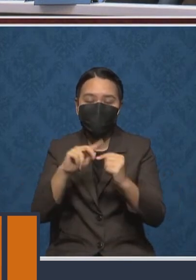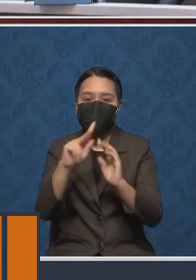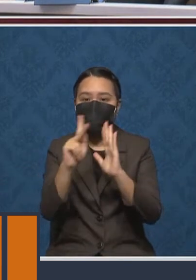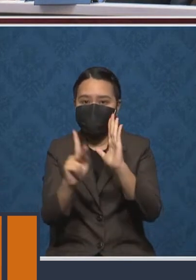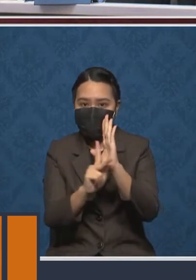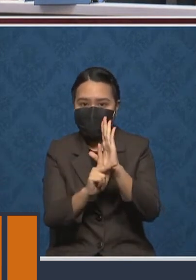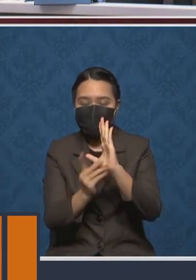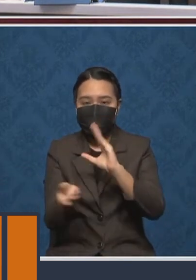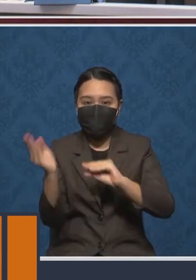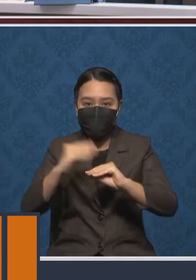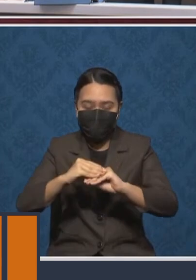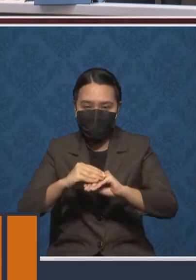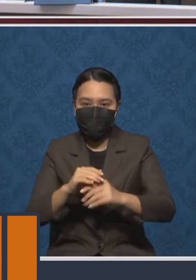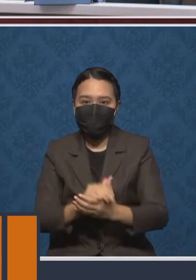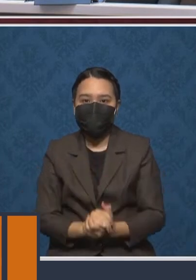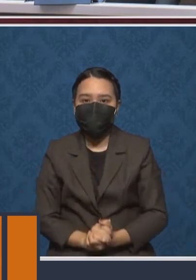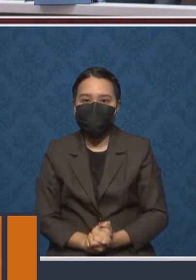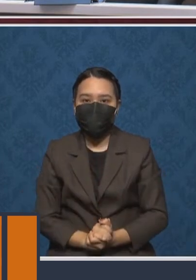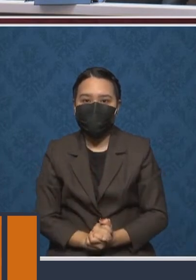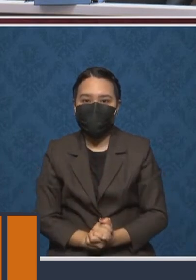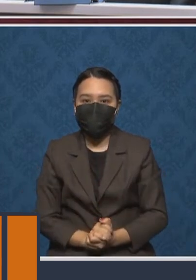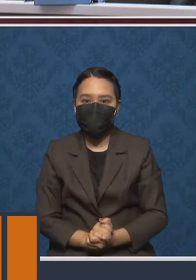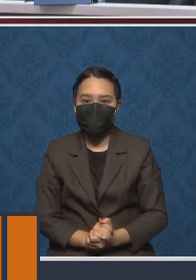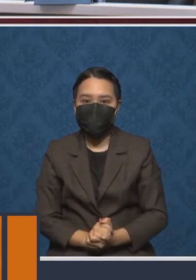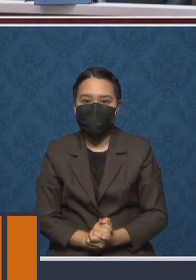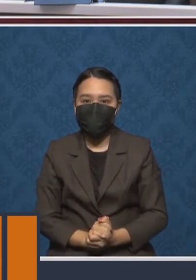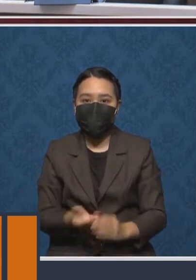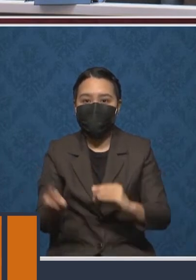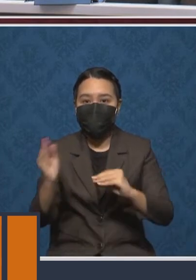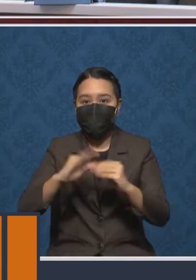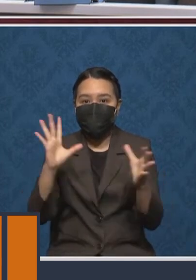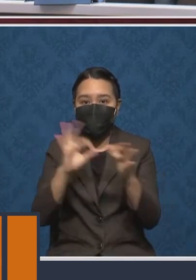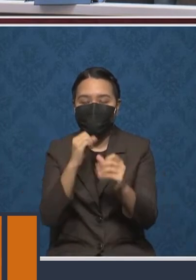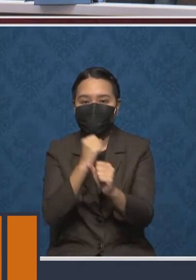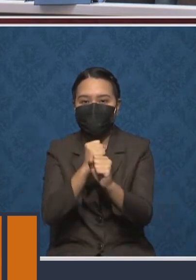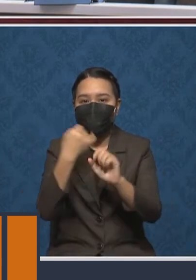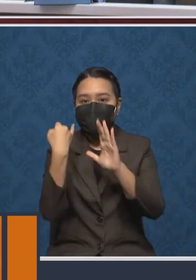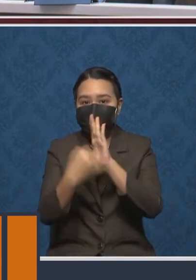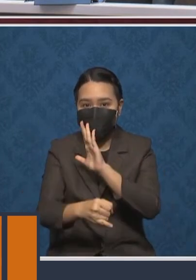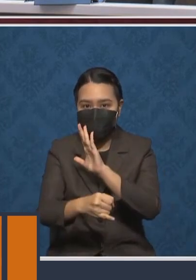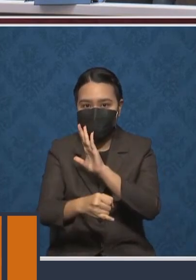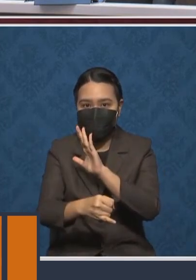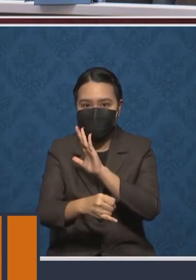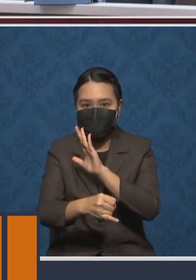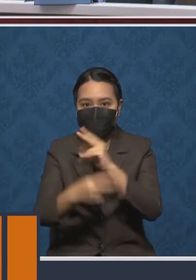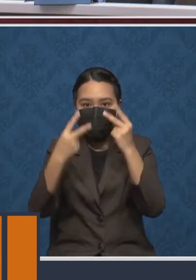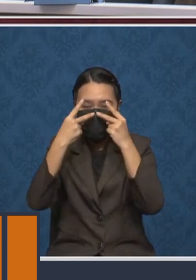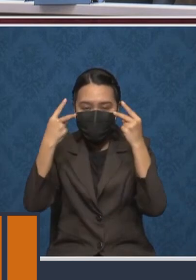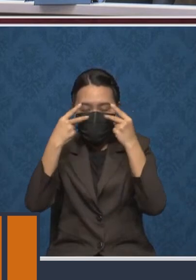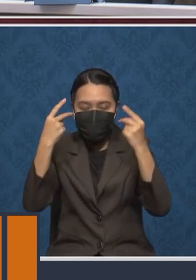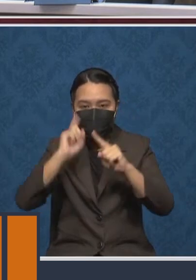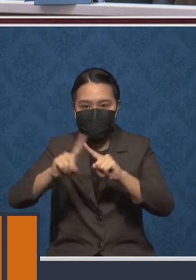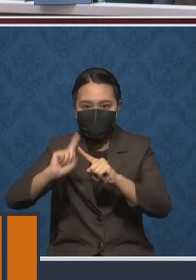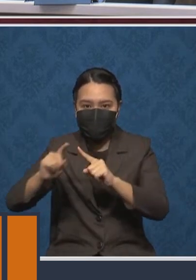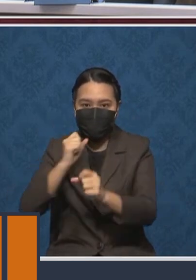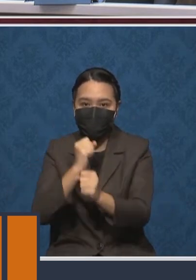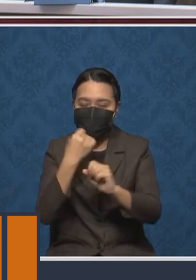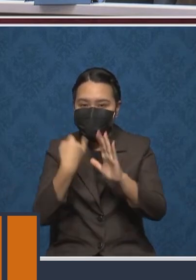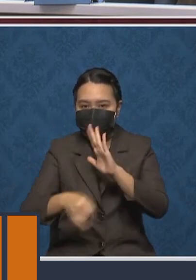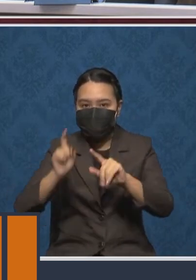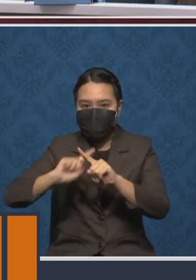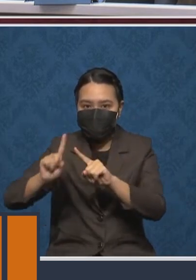ต่อไปครับเพิ่มในความผิดเกี่ยวกับการก่อการร้ายครับท่านประธานการก่อการร้ายเนี่ยเป็นหัวใจสำคัญ